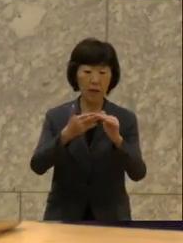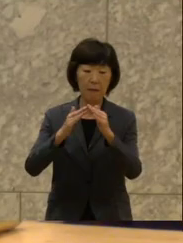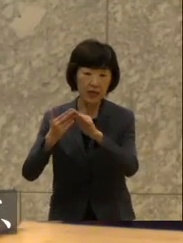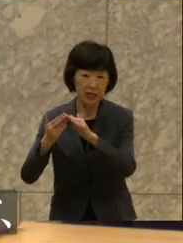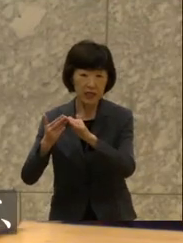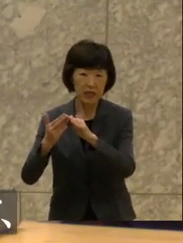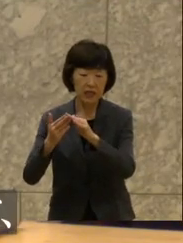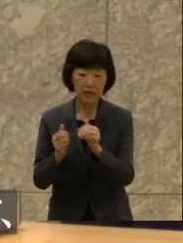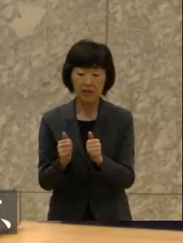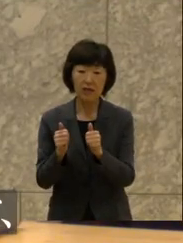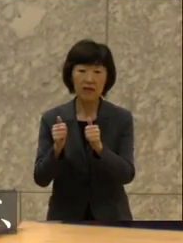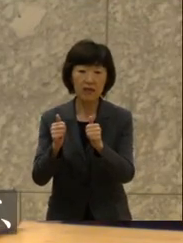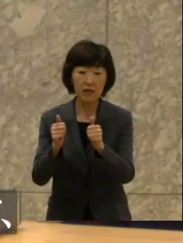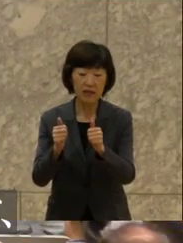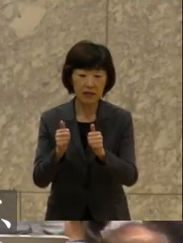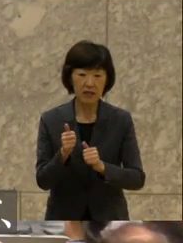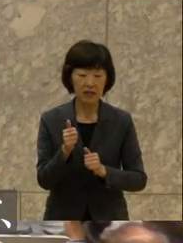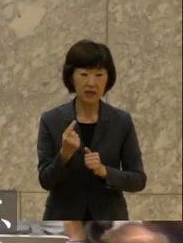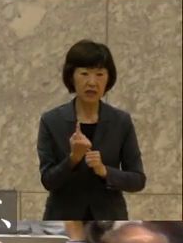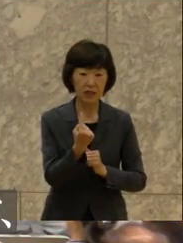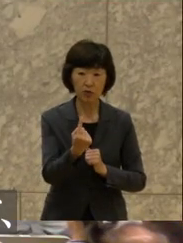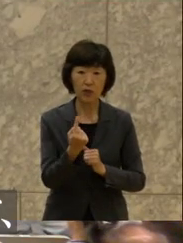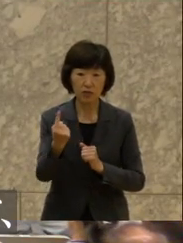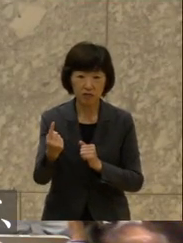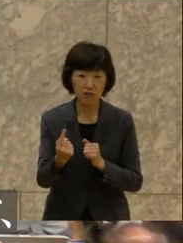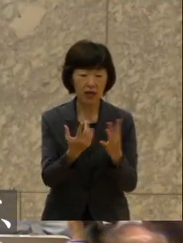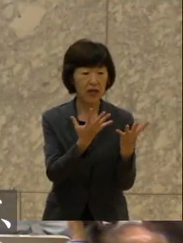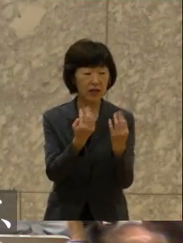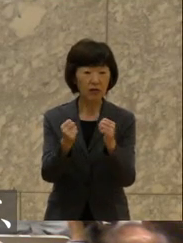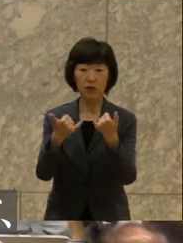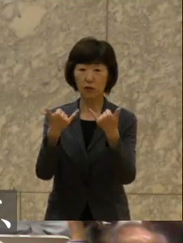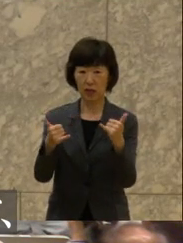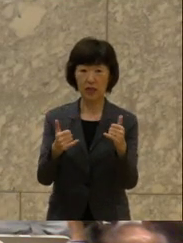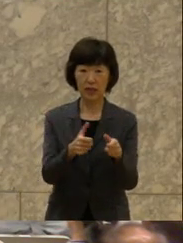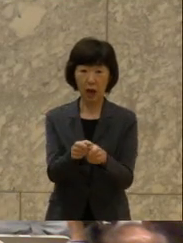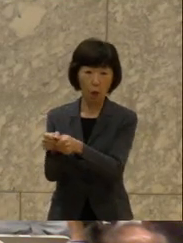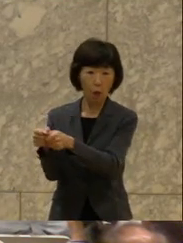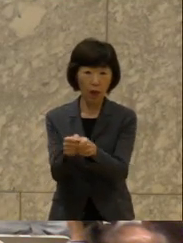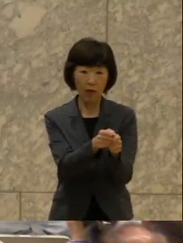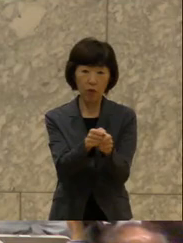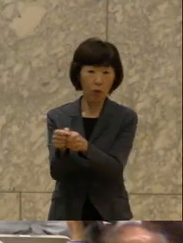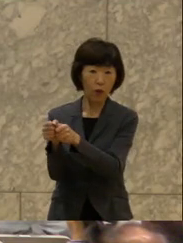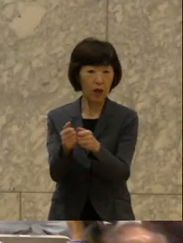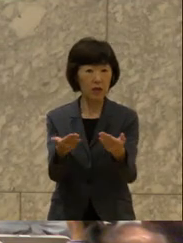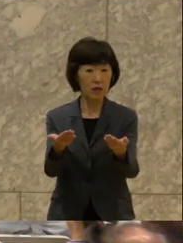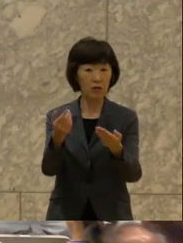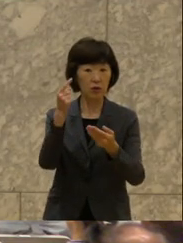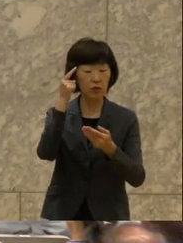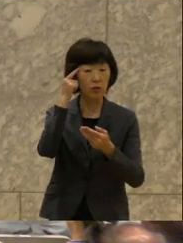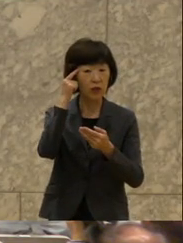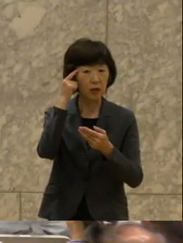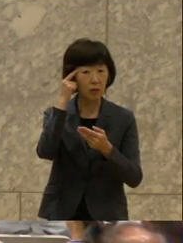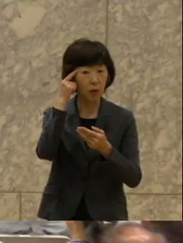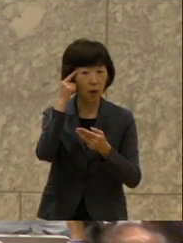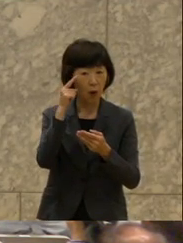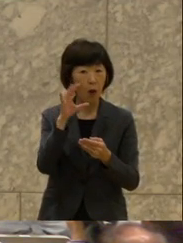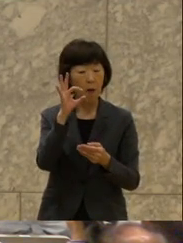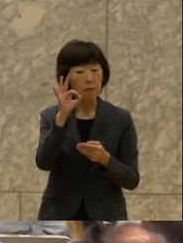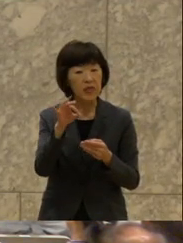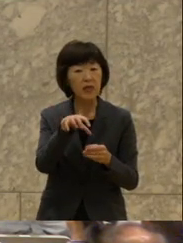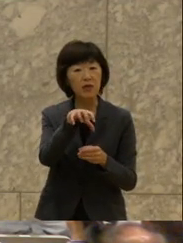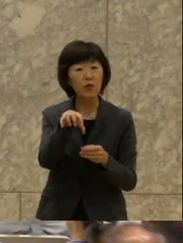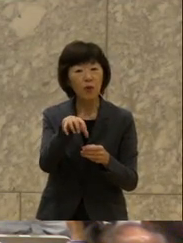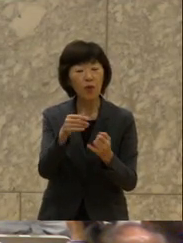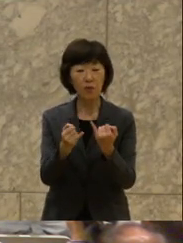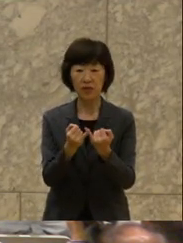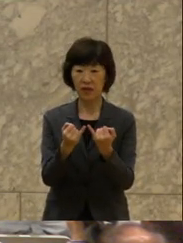じゃないですかその多くの人たちが多分応援してくださるんだろうというふうに思いますけどどこを見てほしいなっていうのっていうのはあります